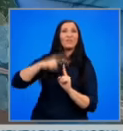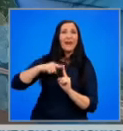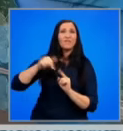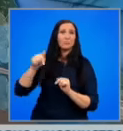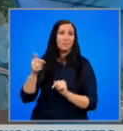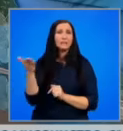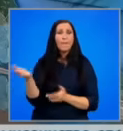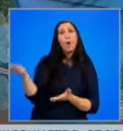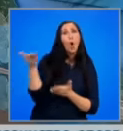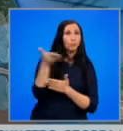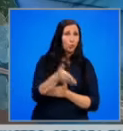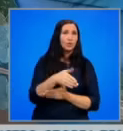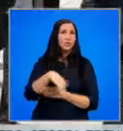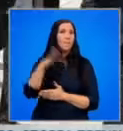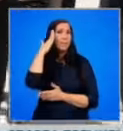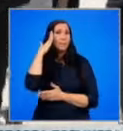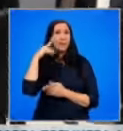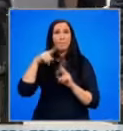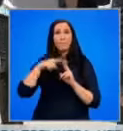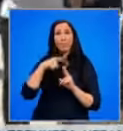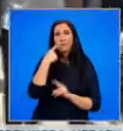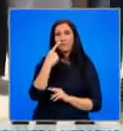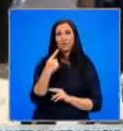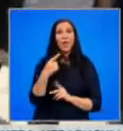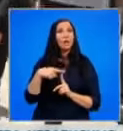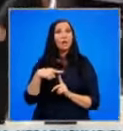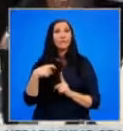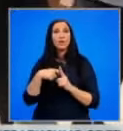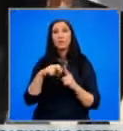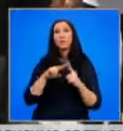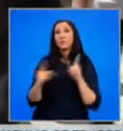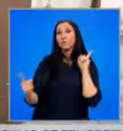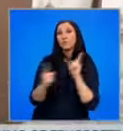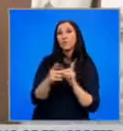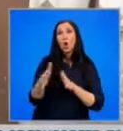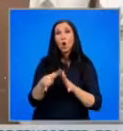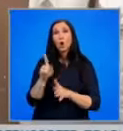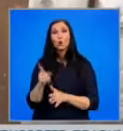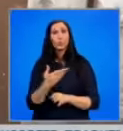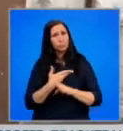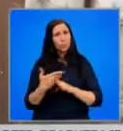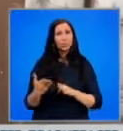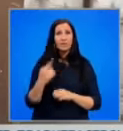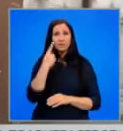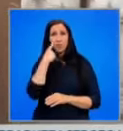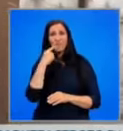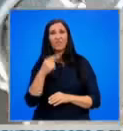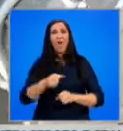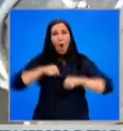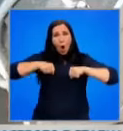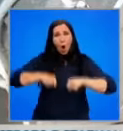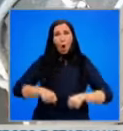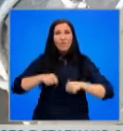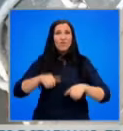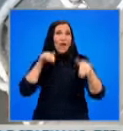премиерът Петков. Вижте още. В Трявна Кирил Петков се срещна с хората, които все още се опитват да отводнят мазетата